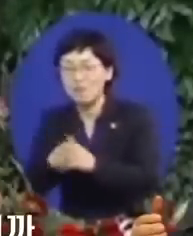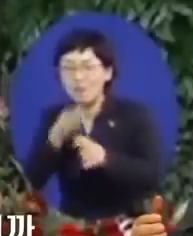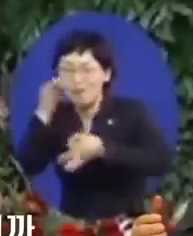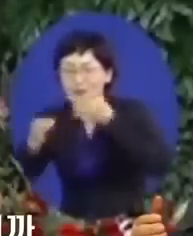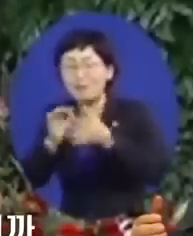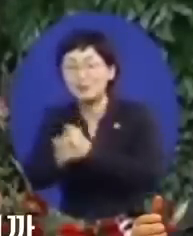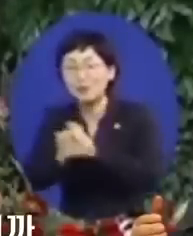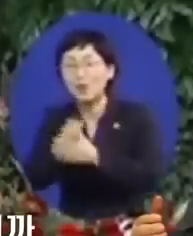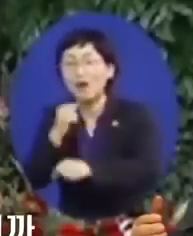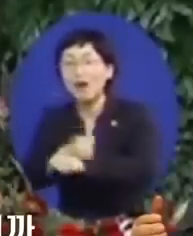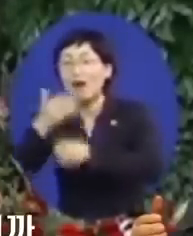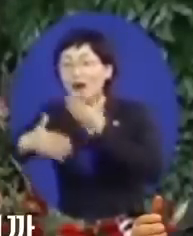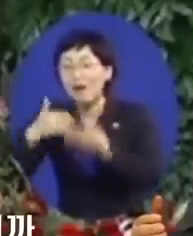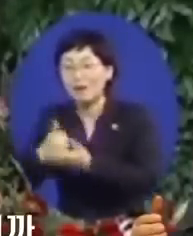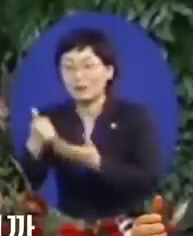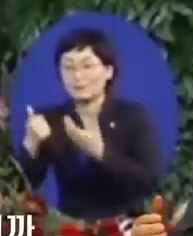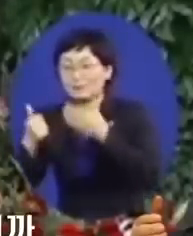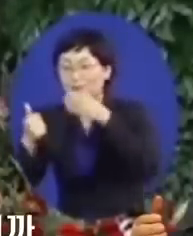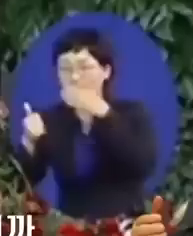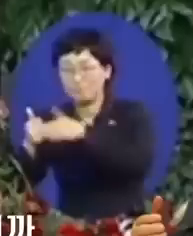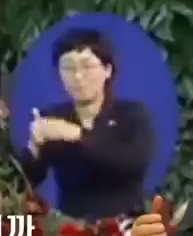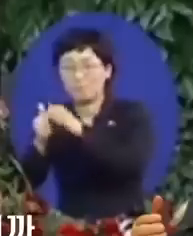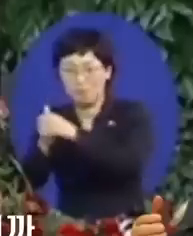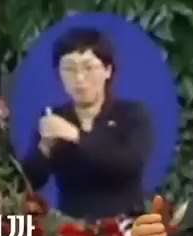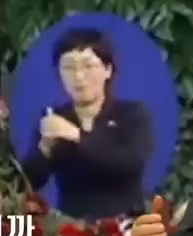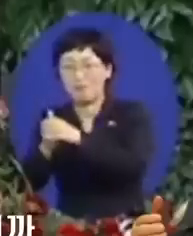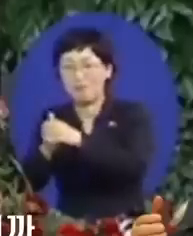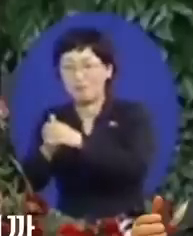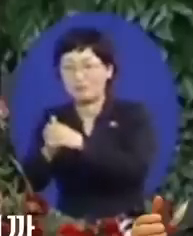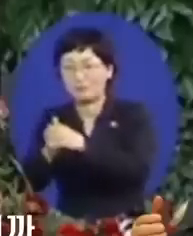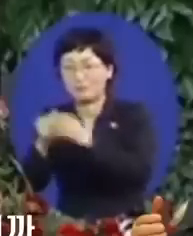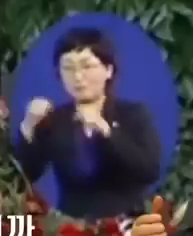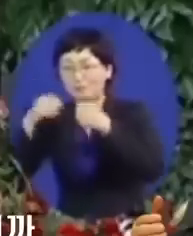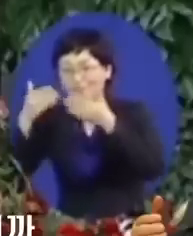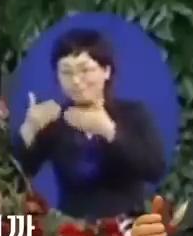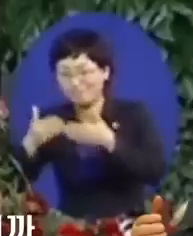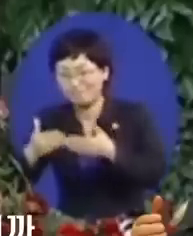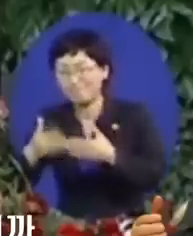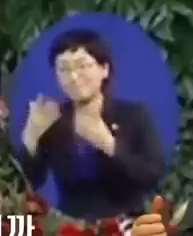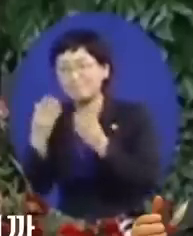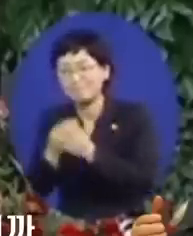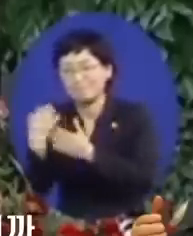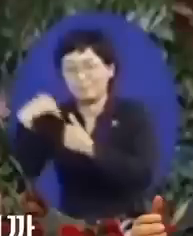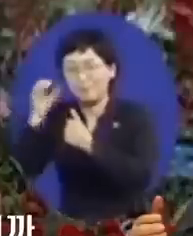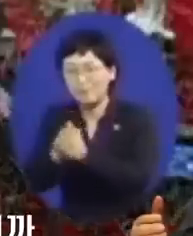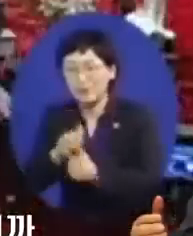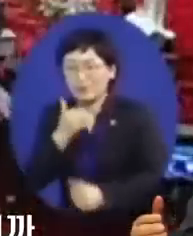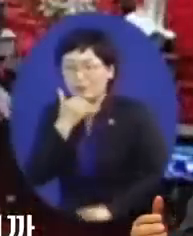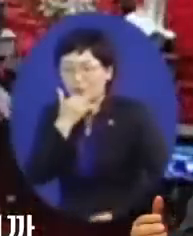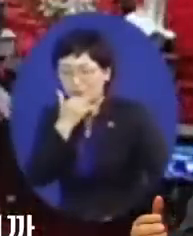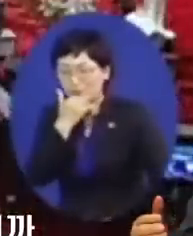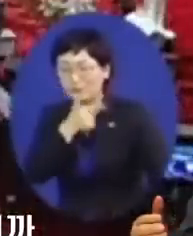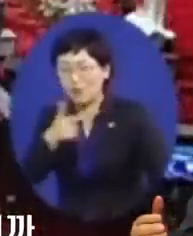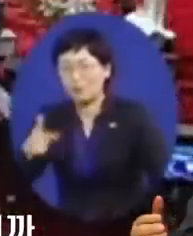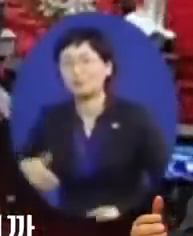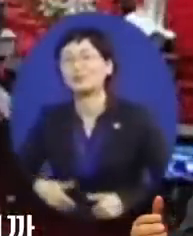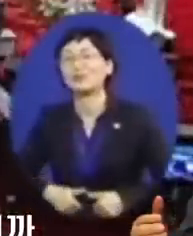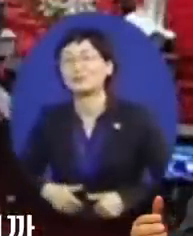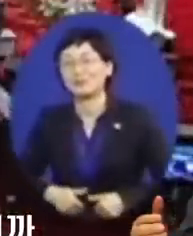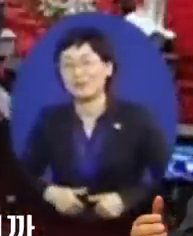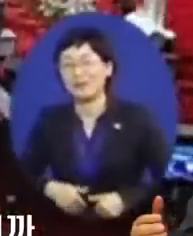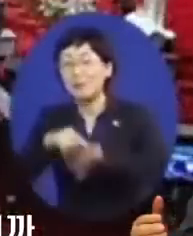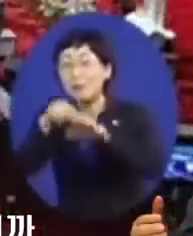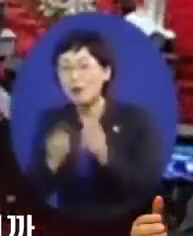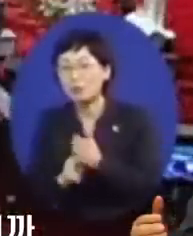기도하고 하나님께 반드시 응답할 것을 알고 내어 맡기고 기다리는 것이 굉장히 필요한 것입니다.